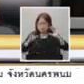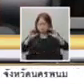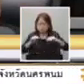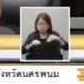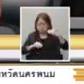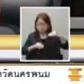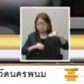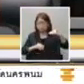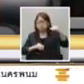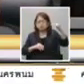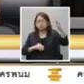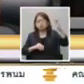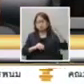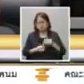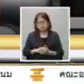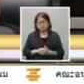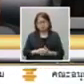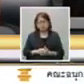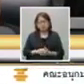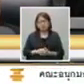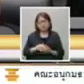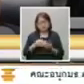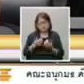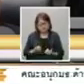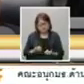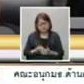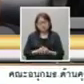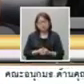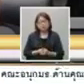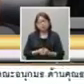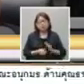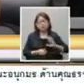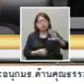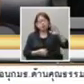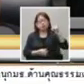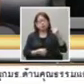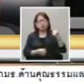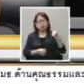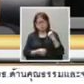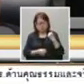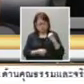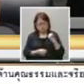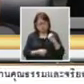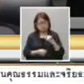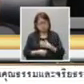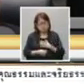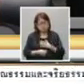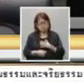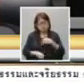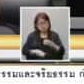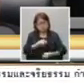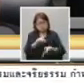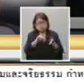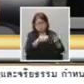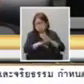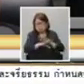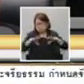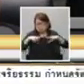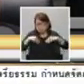ใหญ่ขึ้นมานะถึงเวลาก็ไปว่าเป็นผู้มีอำนาจนะครับเราจะต้องอภิปรายไม่วางใจนะ